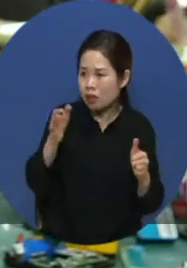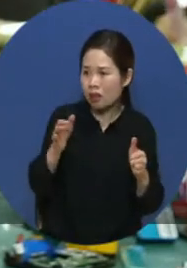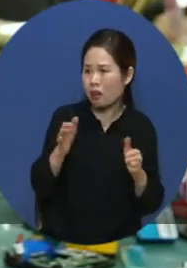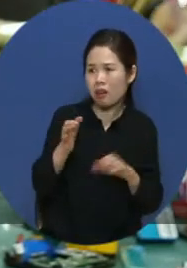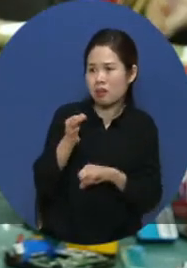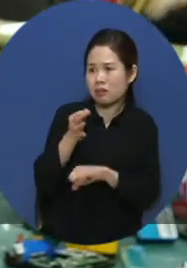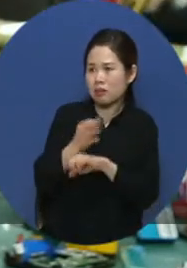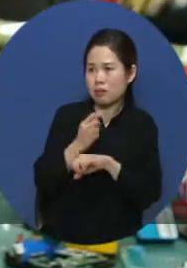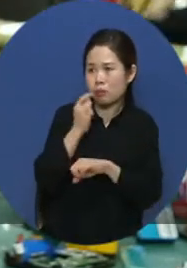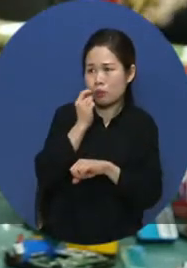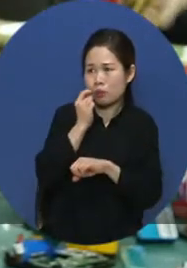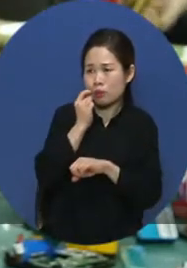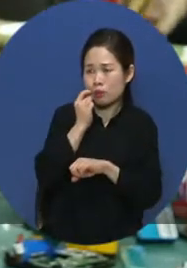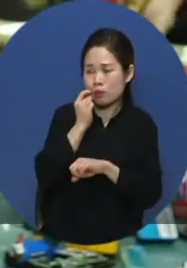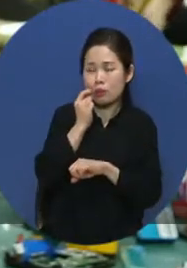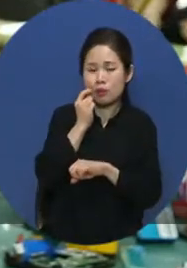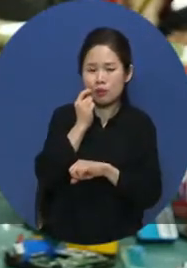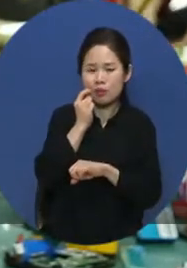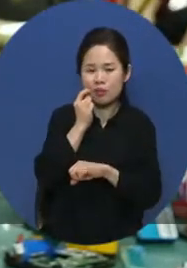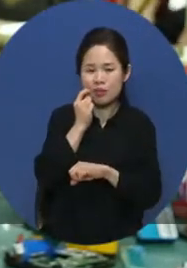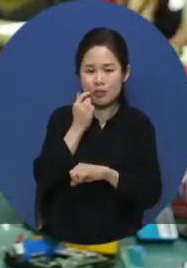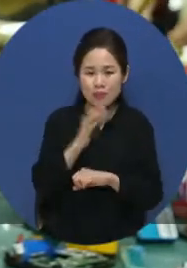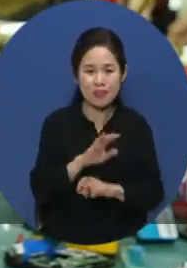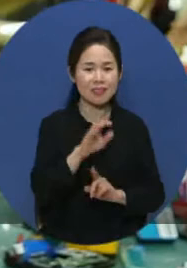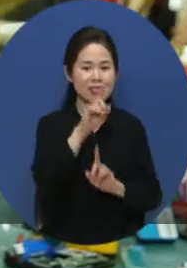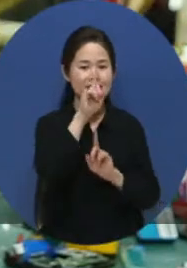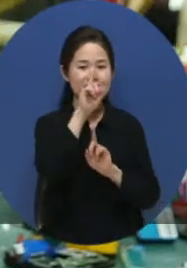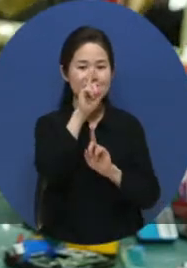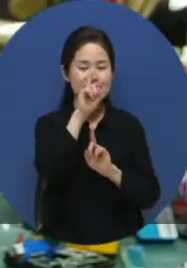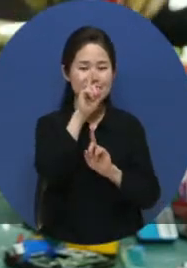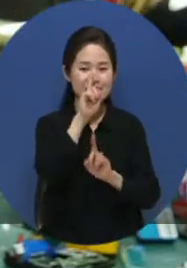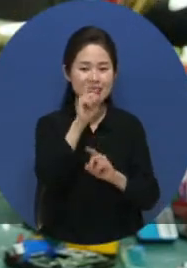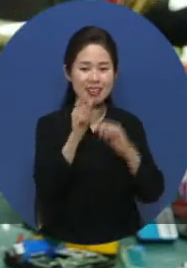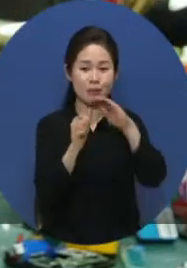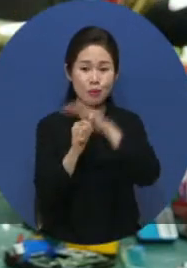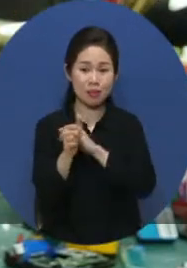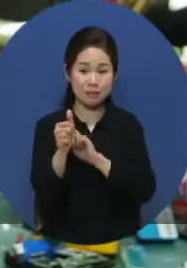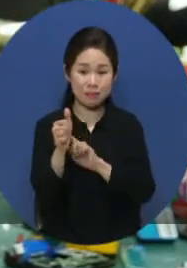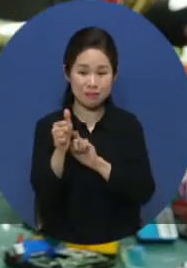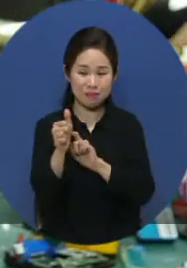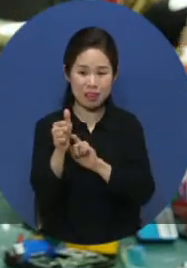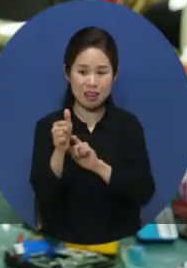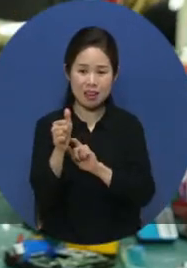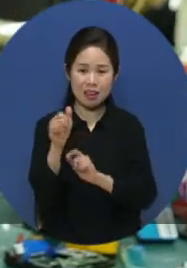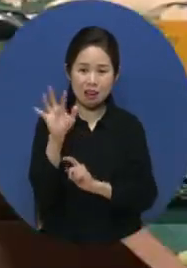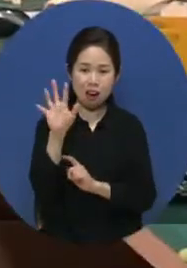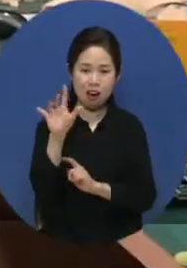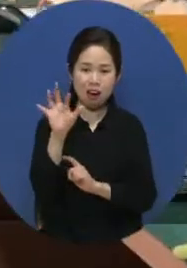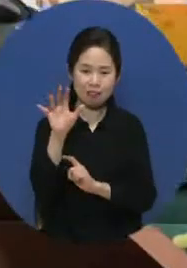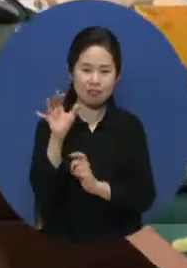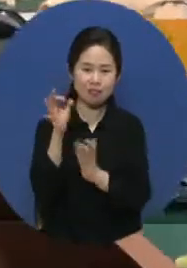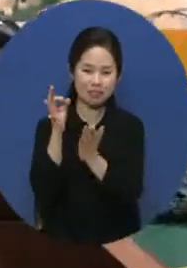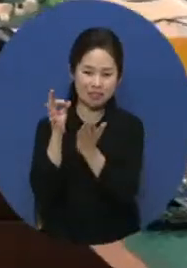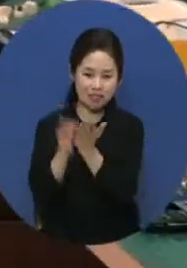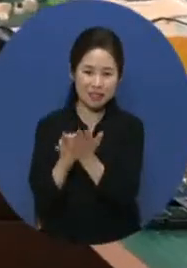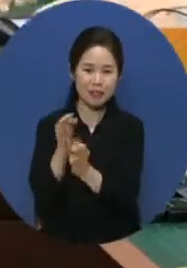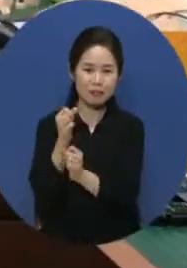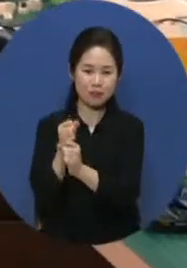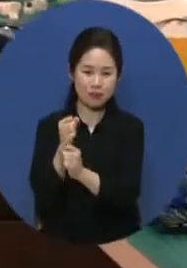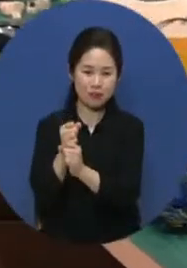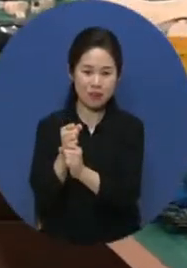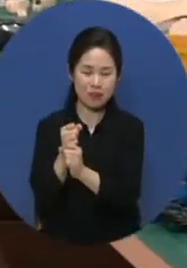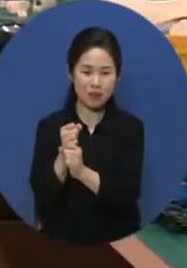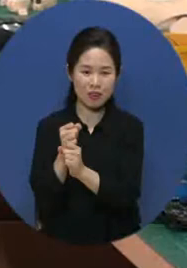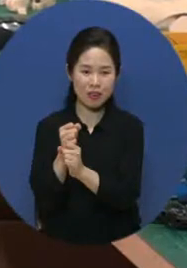부분이 있었습니다. 하지만 이제 대표님께서 스마트폰 가격에 전자의수를 개발을 하시고 이게 현재